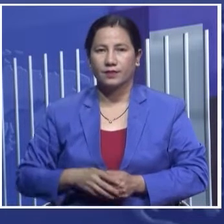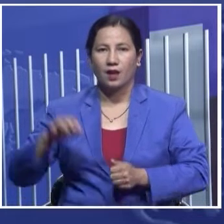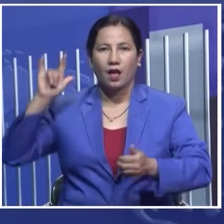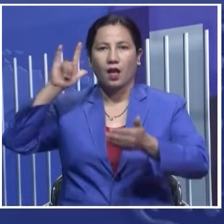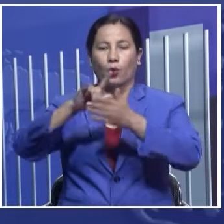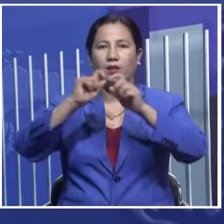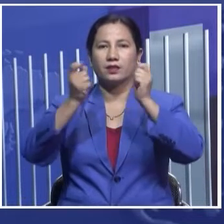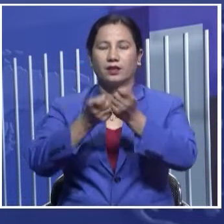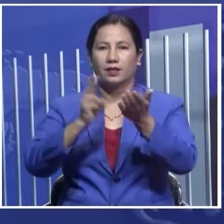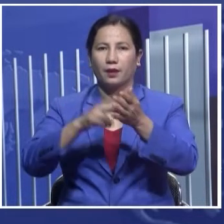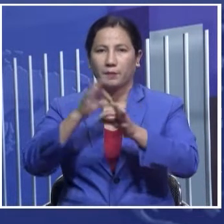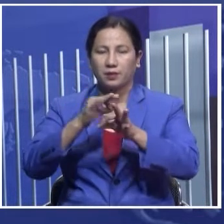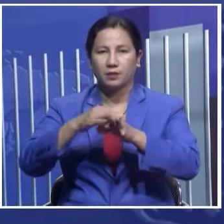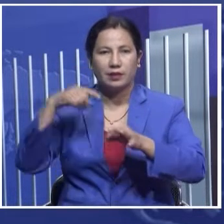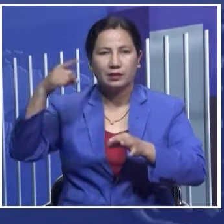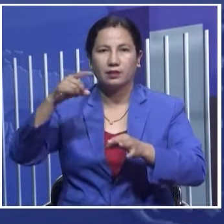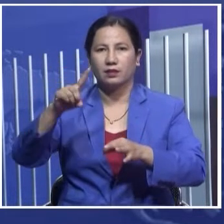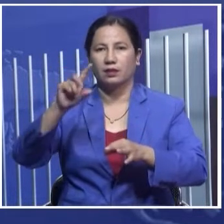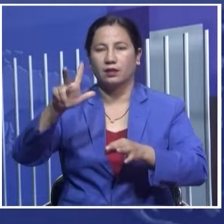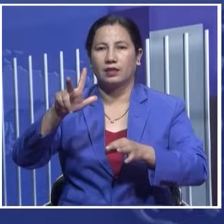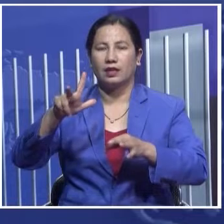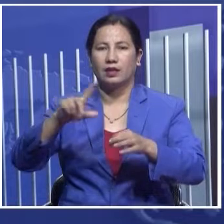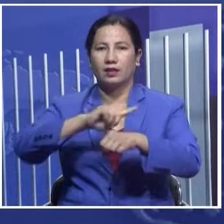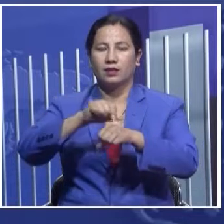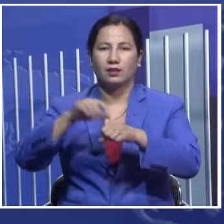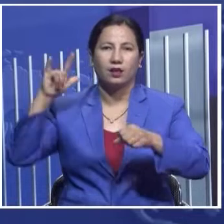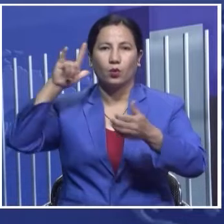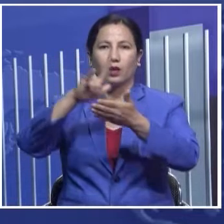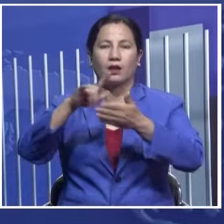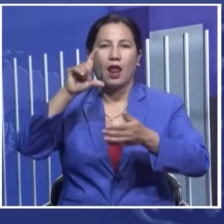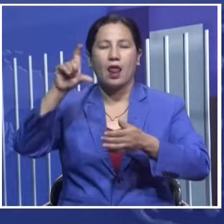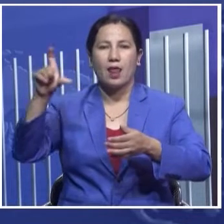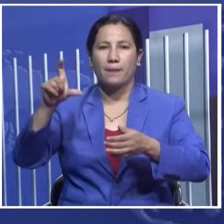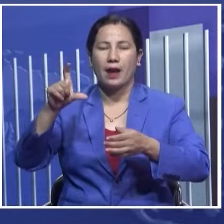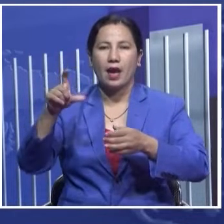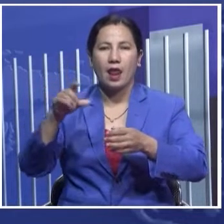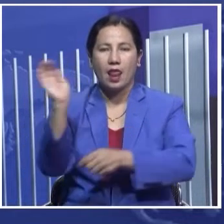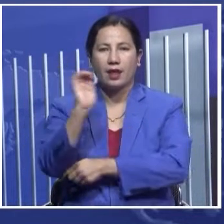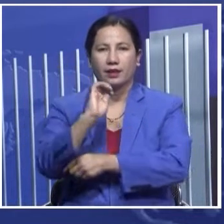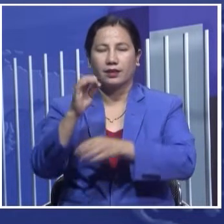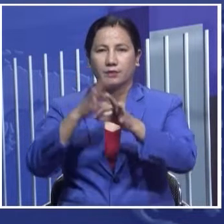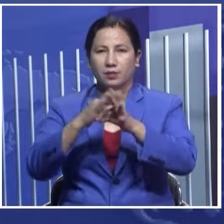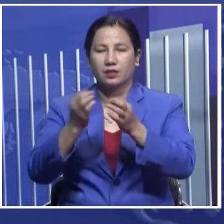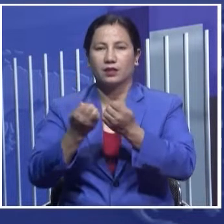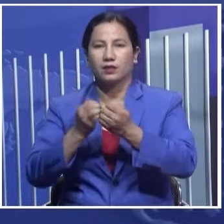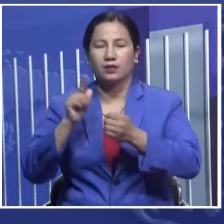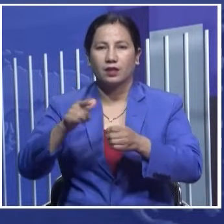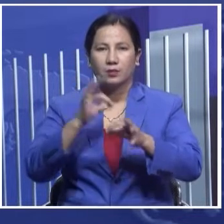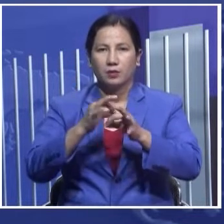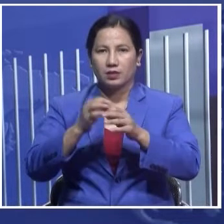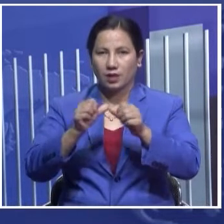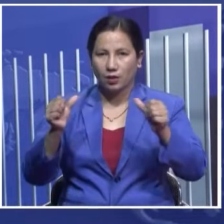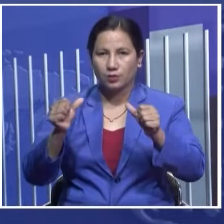क्षेत्रलाई थप व्यवस्थित बनाउन दैनिक 18 घण्टा उडान गर्न नेपाल नागरिक उड्डयन प्राधिकरणले व्यवस्था गरेको छ। सही व्यवस्था